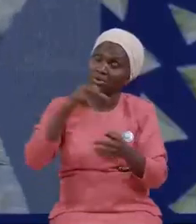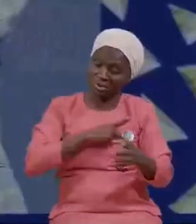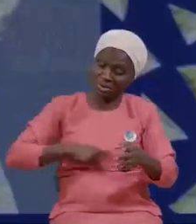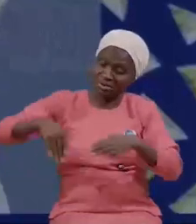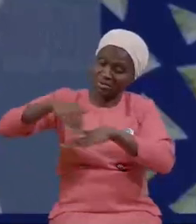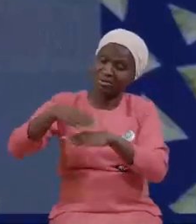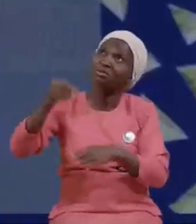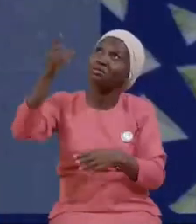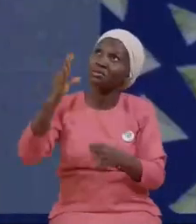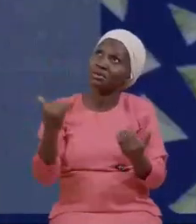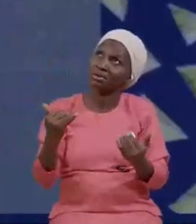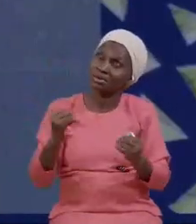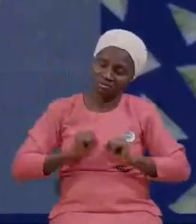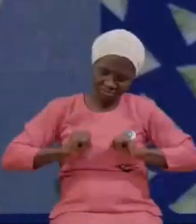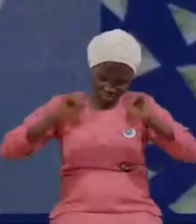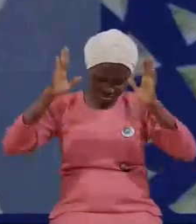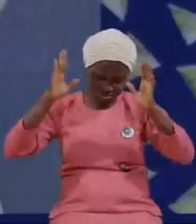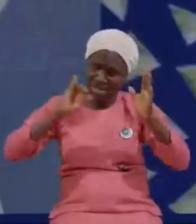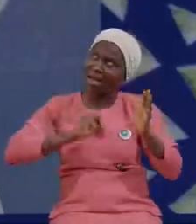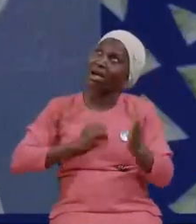Je veux la paix dans son royaume.